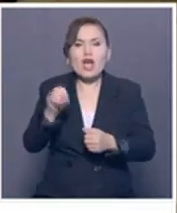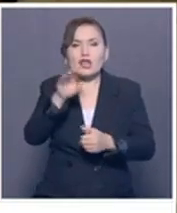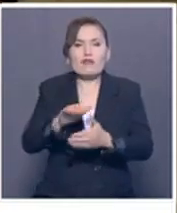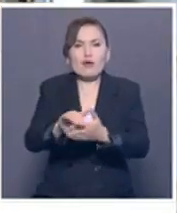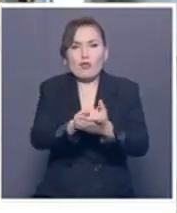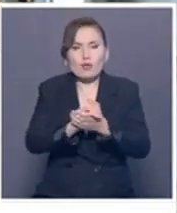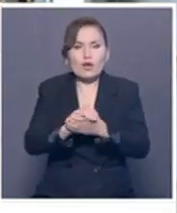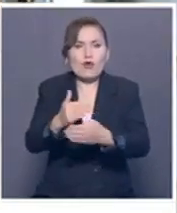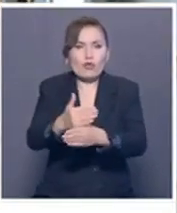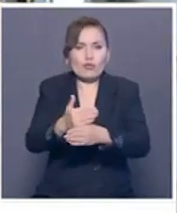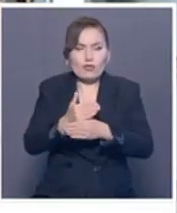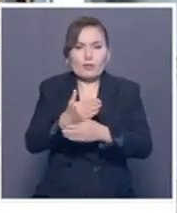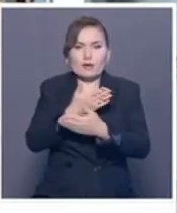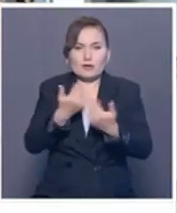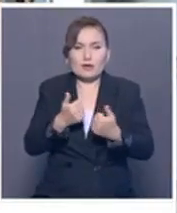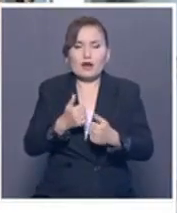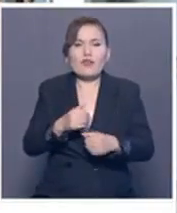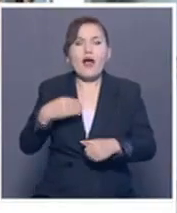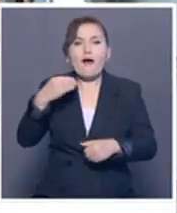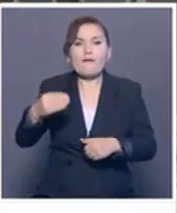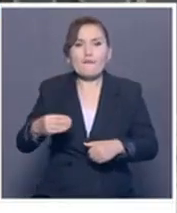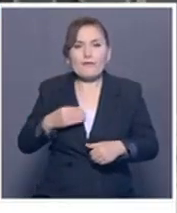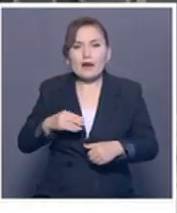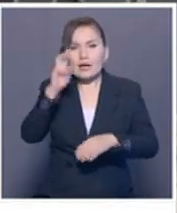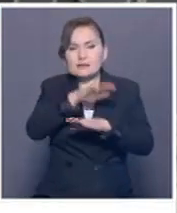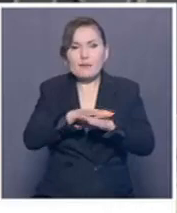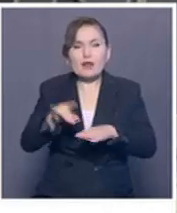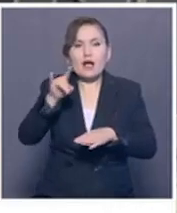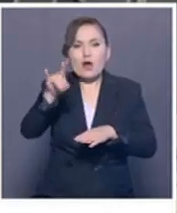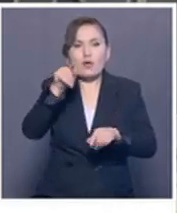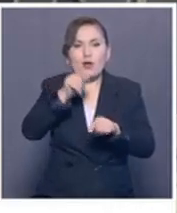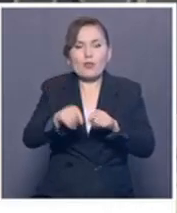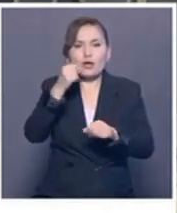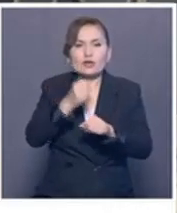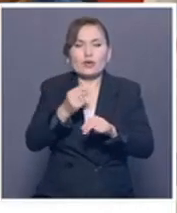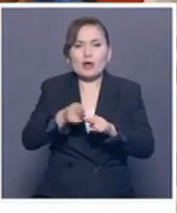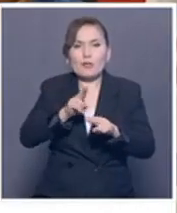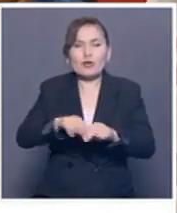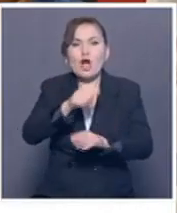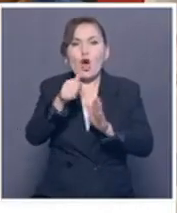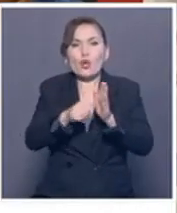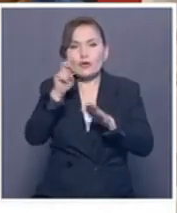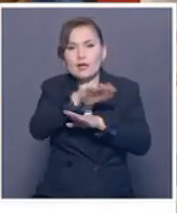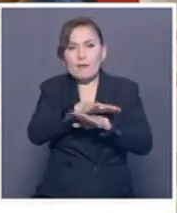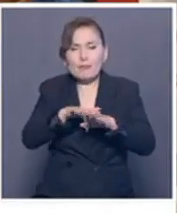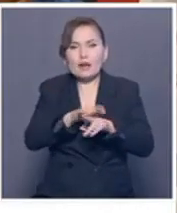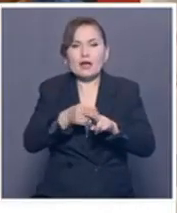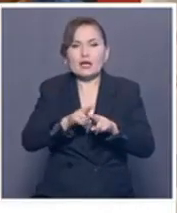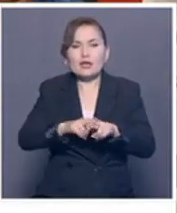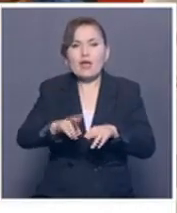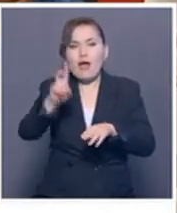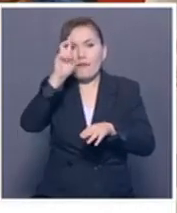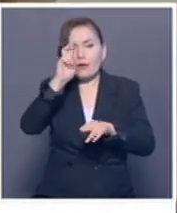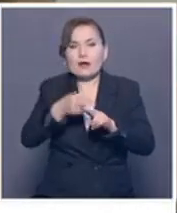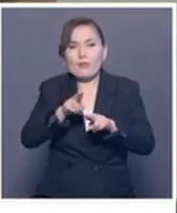жағдай қиын. Ал Франция әуежайлардағы санитарлық бақылауды күшейтті. Енді вирус өршіп тұрған 16 мемлекеттің азаматтары бұл елге бару